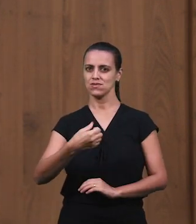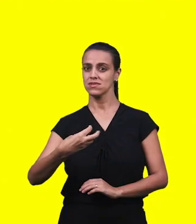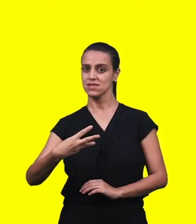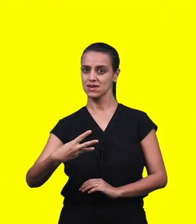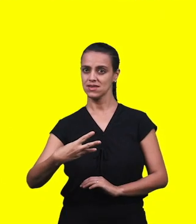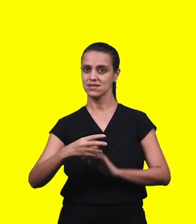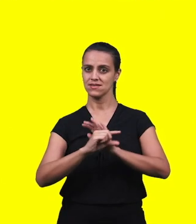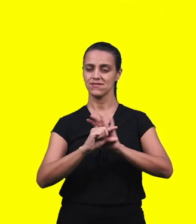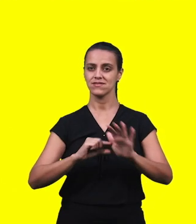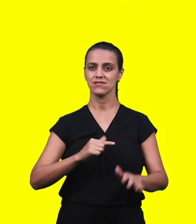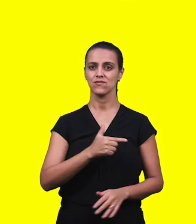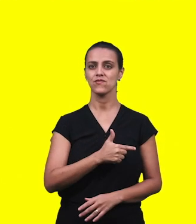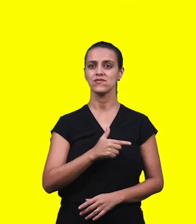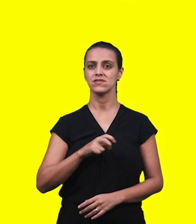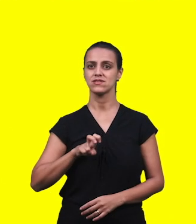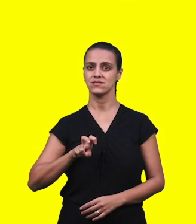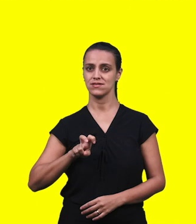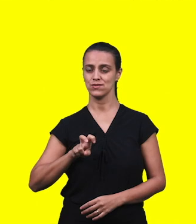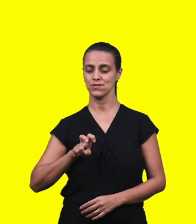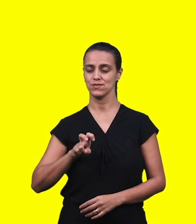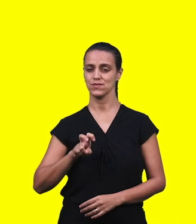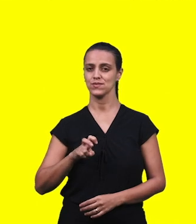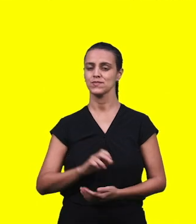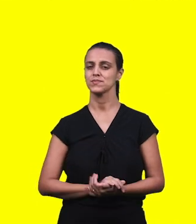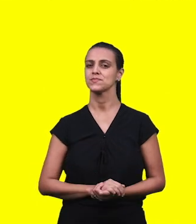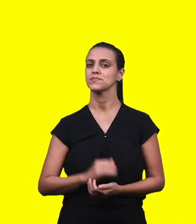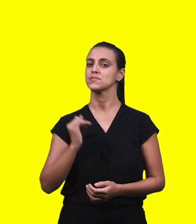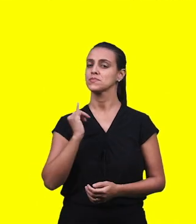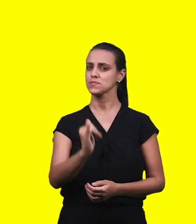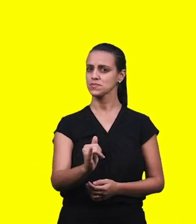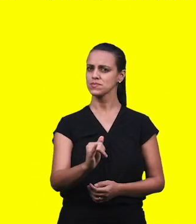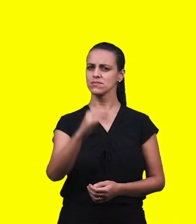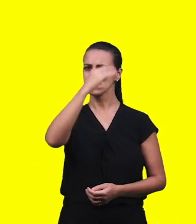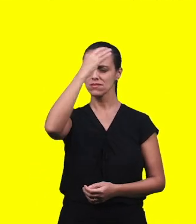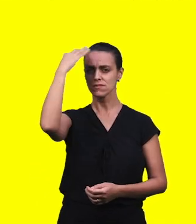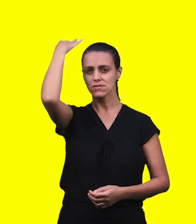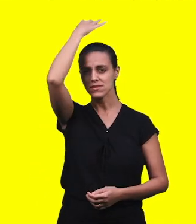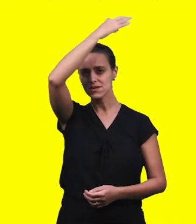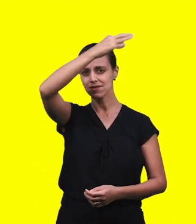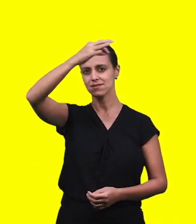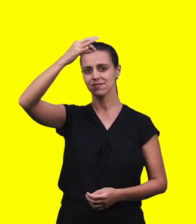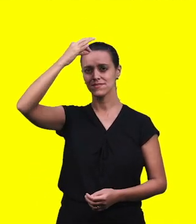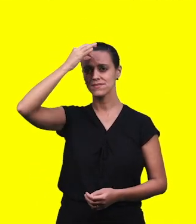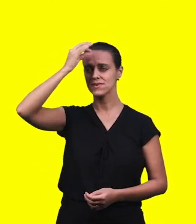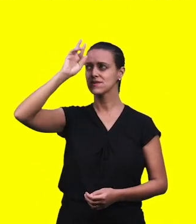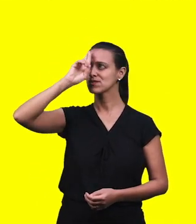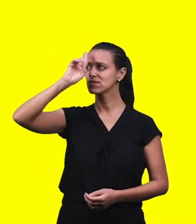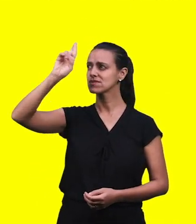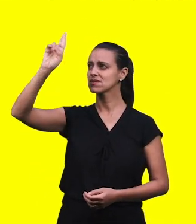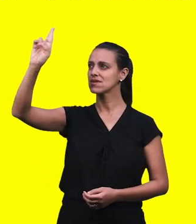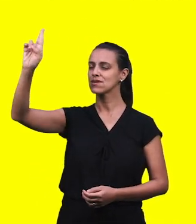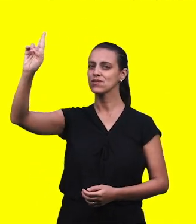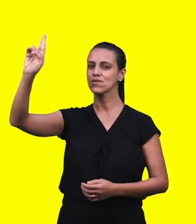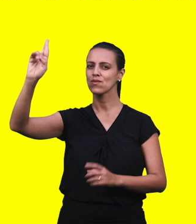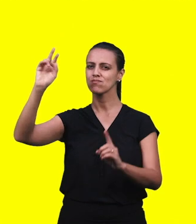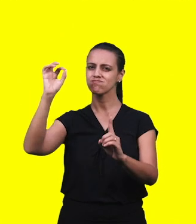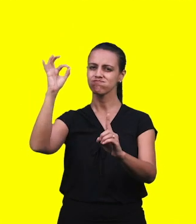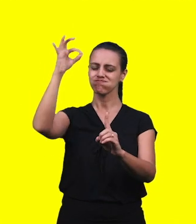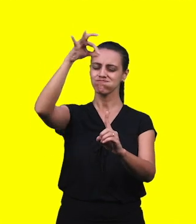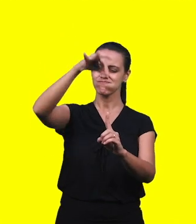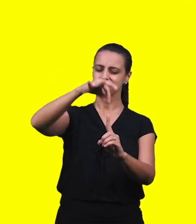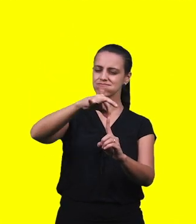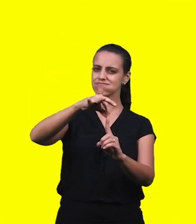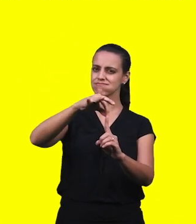verset 25, qui nous dit « Et l'Esprit du Seigneur a commencé à